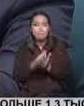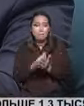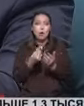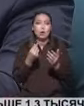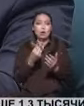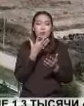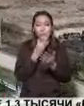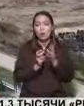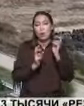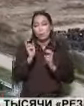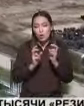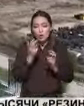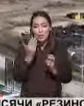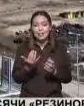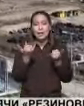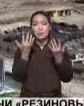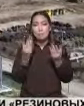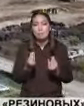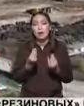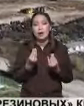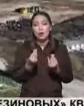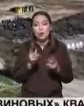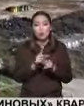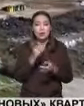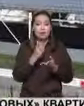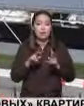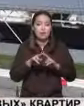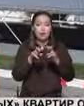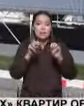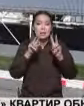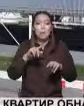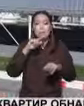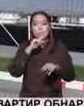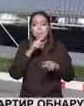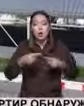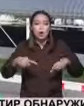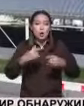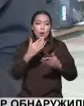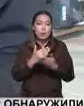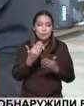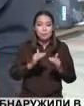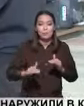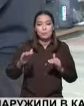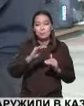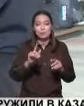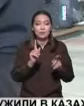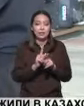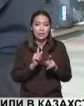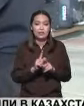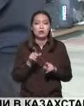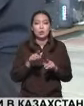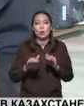смежные производства. На данный момент в Астане действуют 2 специальные экономические зоны. К примеру, на территории СЭС Астана